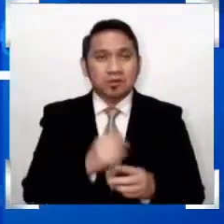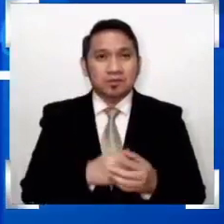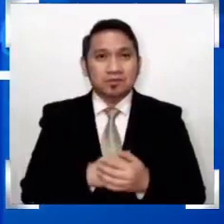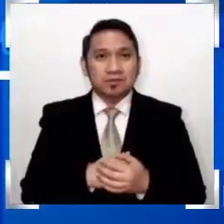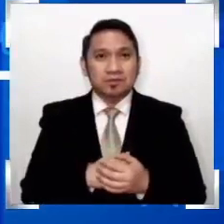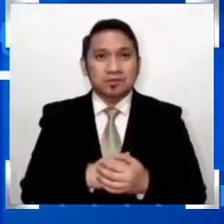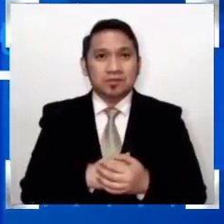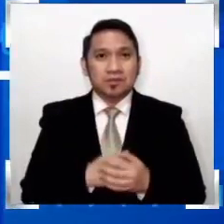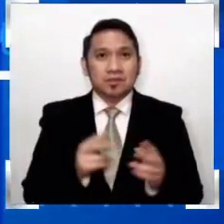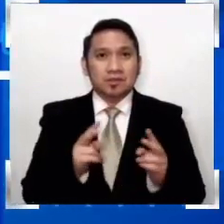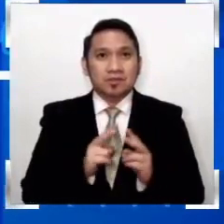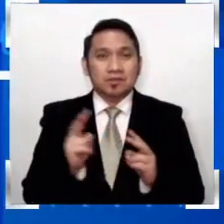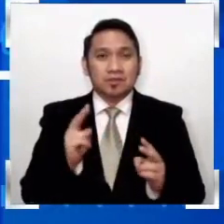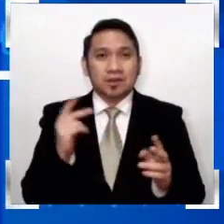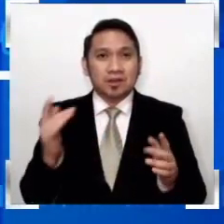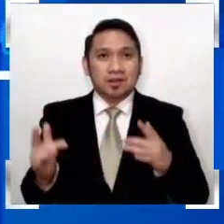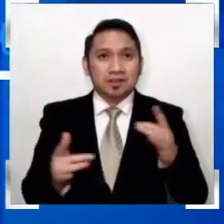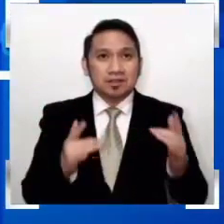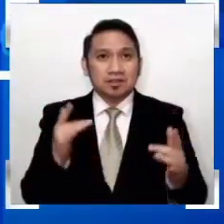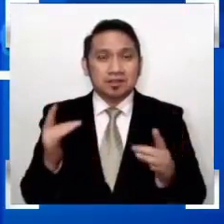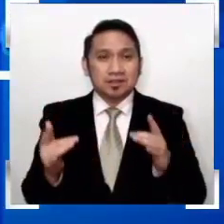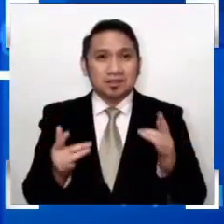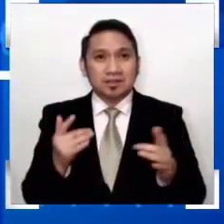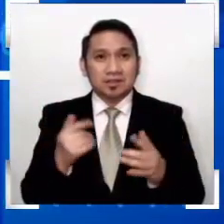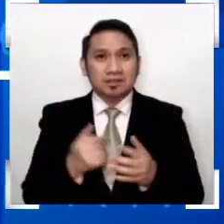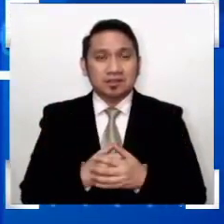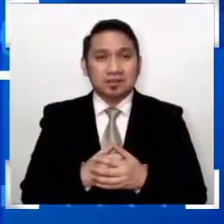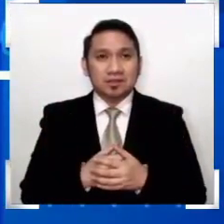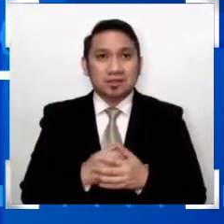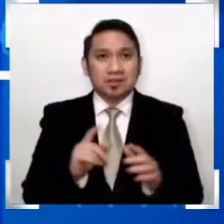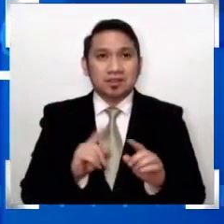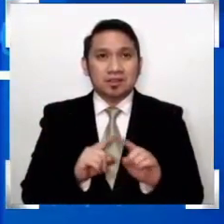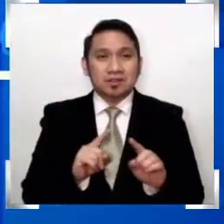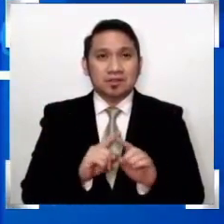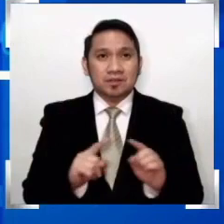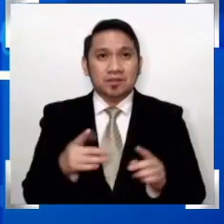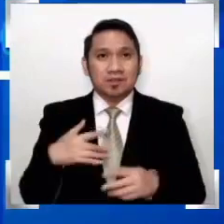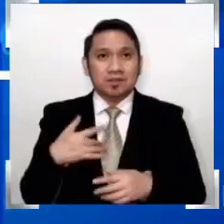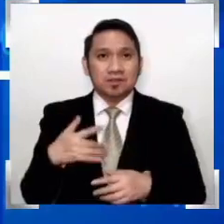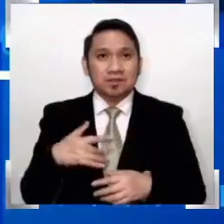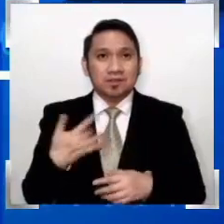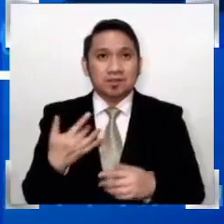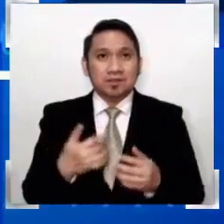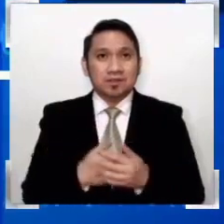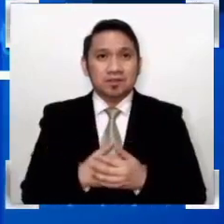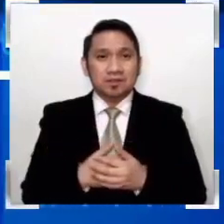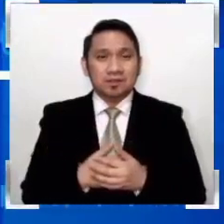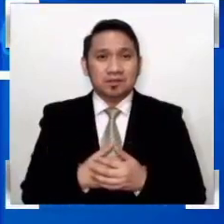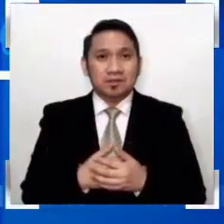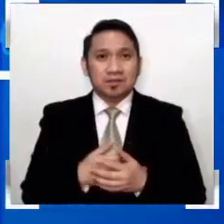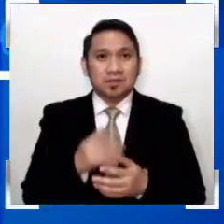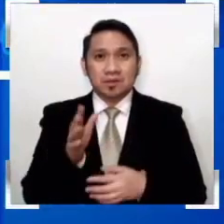excited because siyempre iba yung feeling na kaeksena mo yung mom mo.